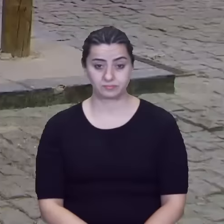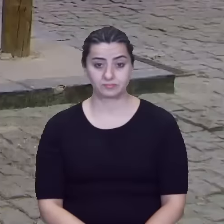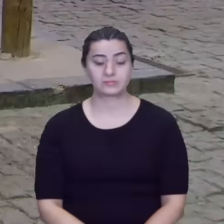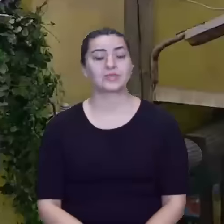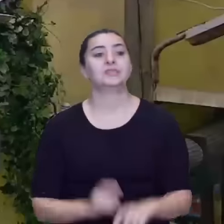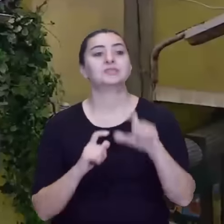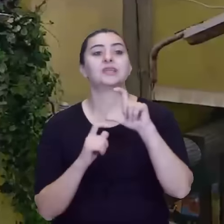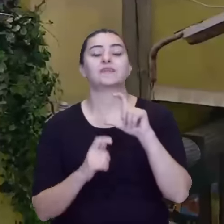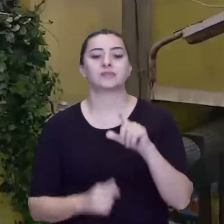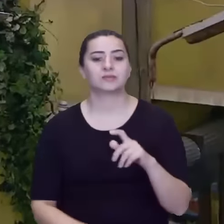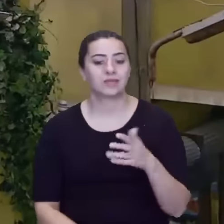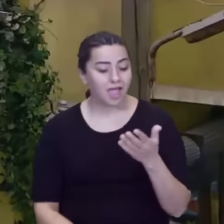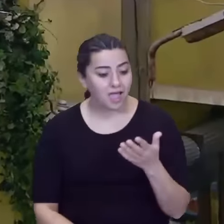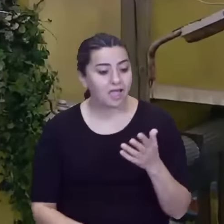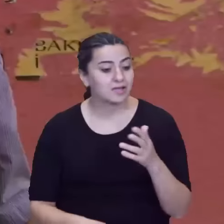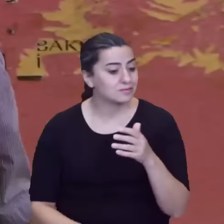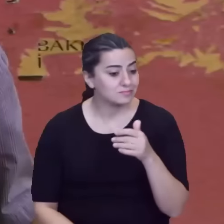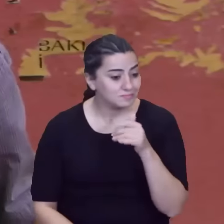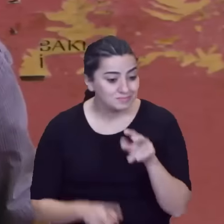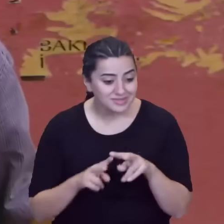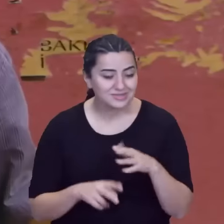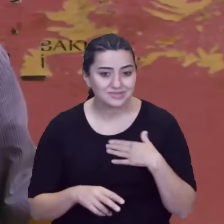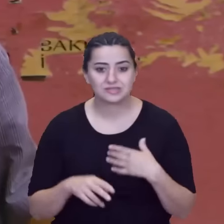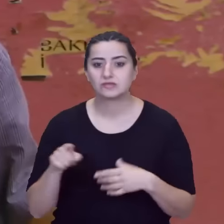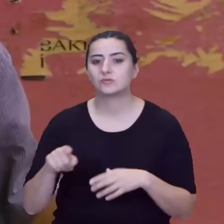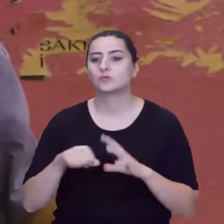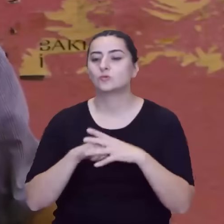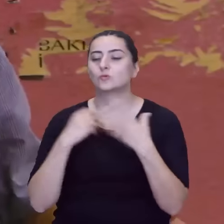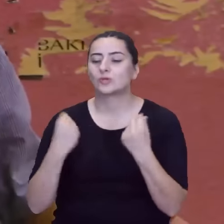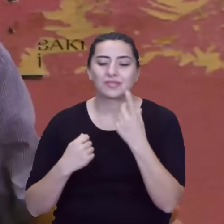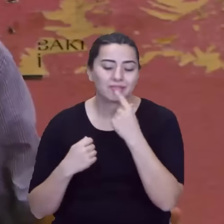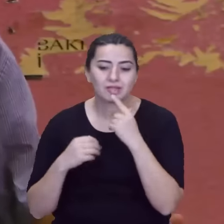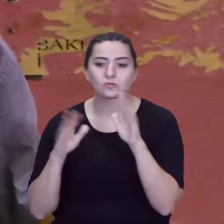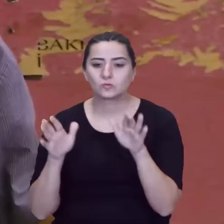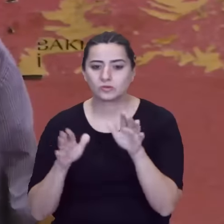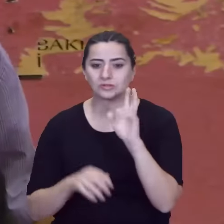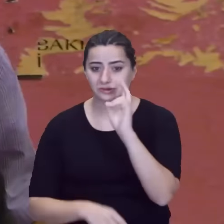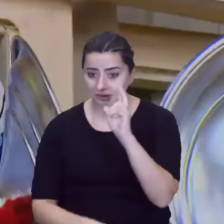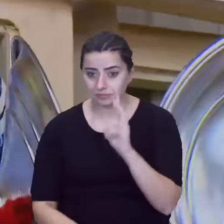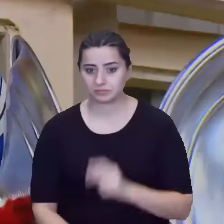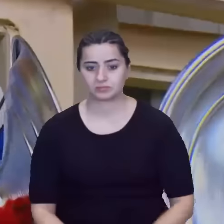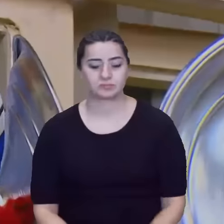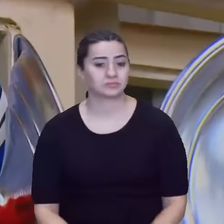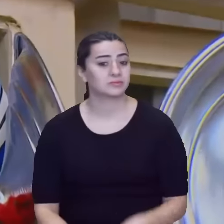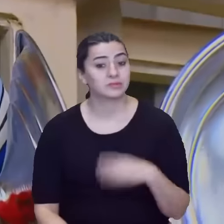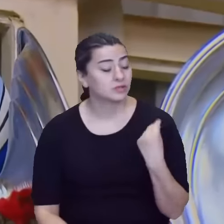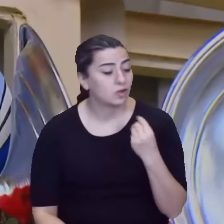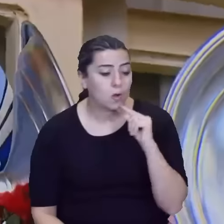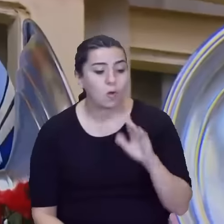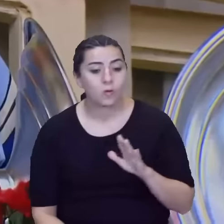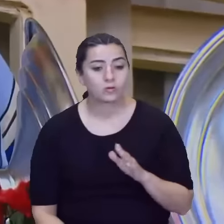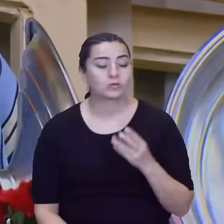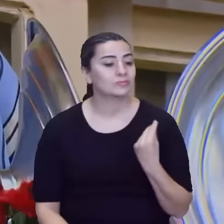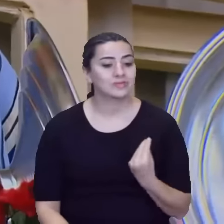Seyfi Bileler. Ha, Mr. Spak. Bu dünyanın en güzel, en sevimli papağanı seninmiş ha. Nasılsın